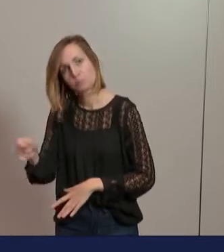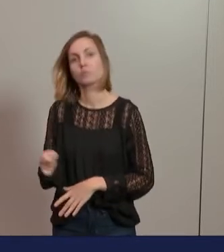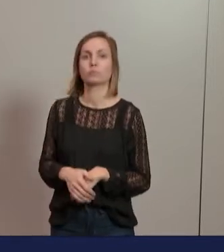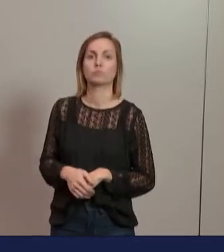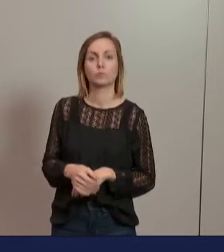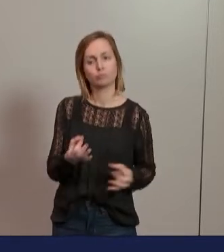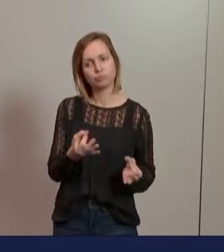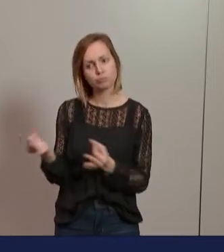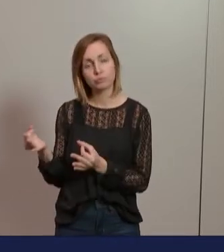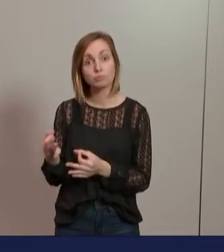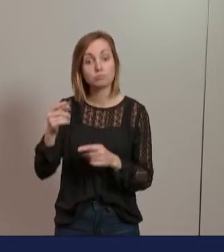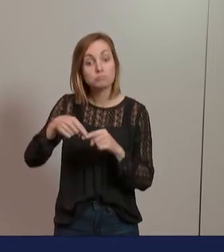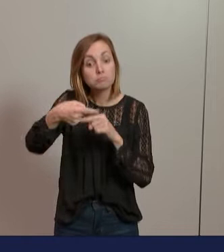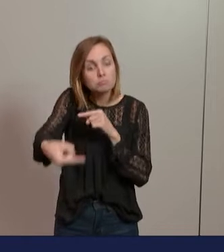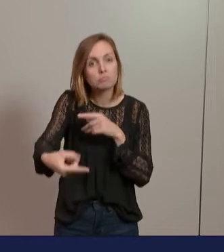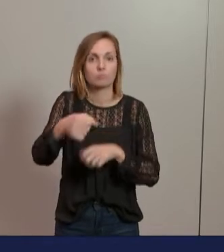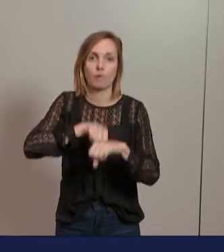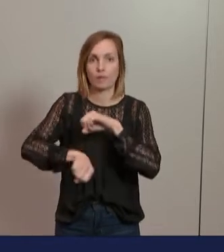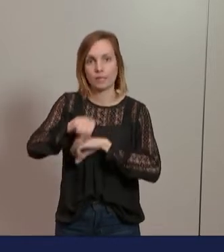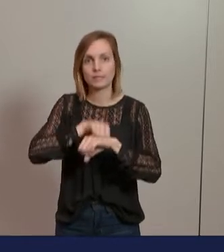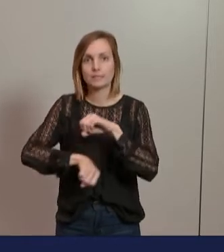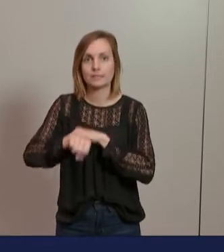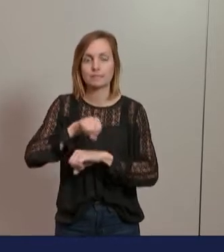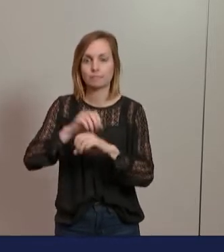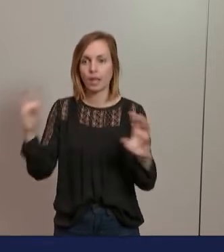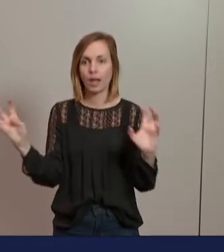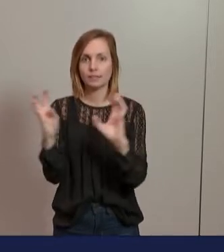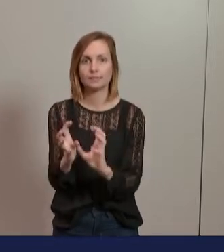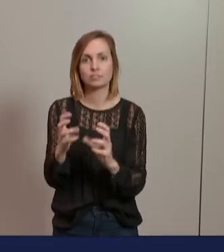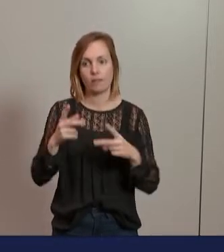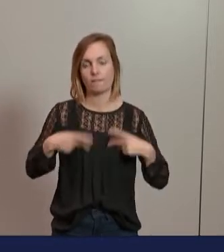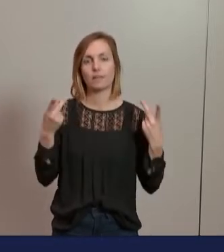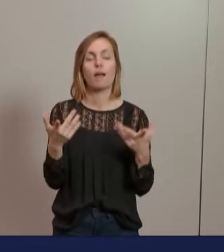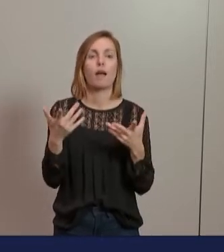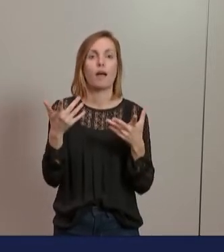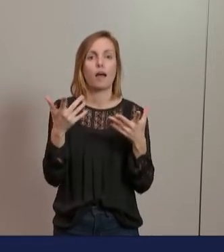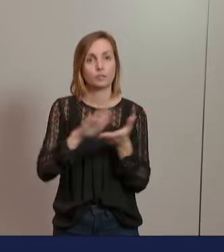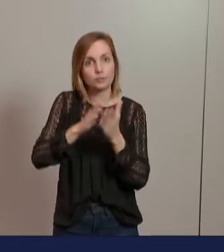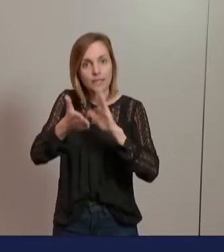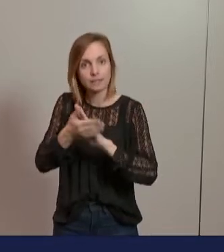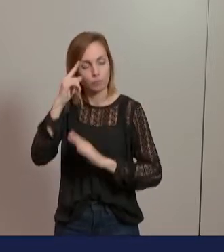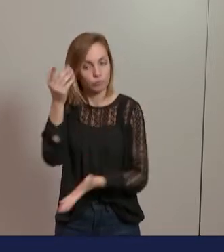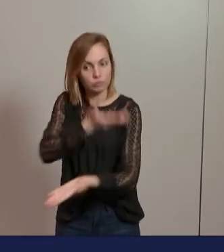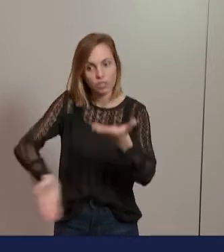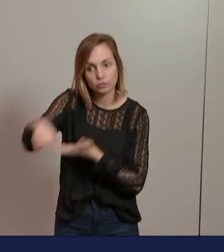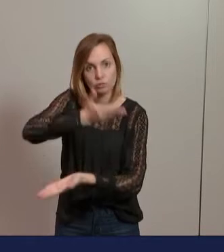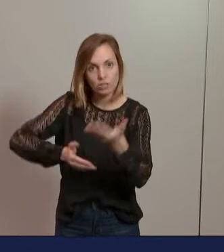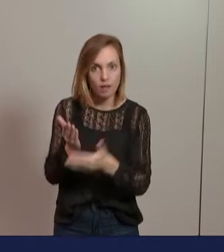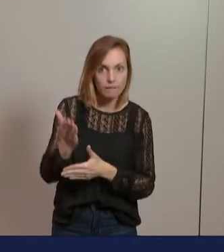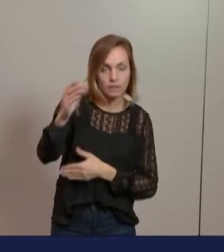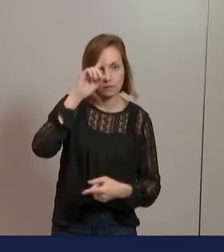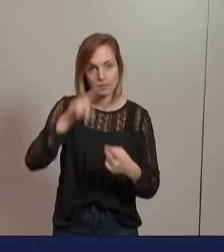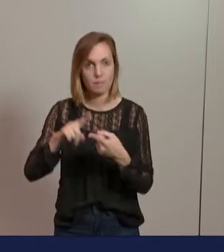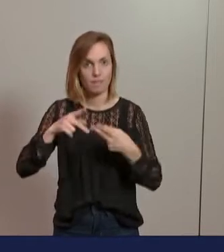territoire. Prochainement, nous organiserons les assises de la vie associative pour échanger et débattre sur l'avenir du monde associatif,